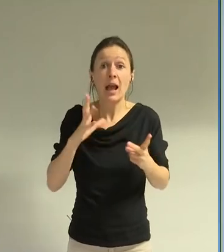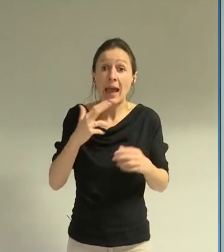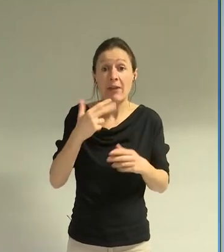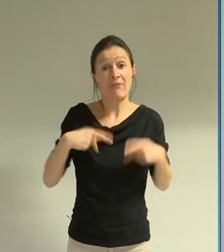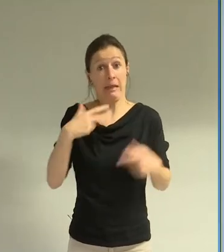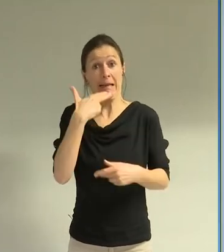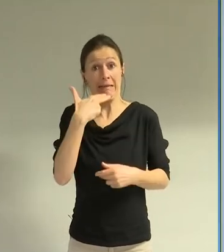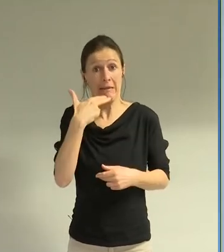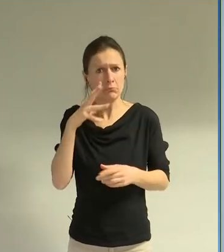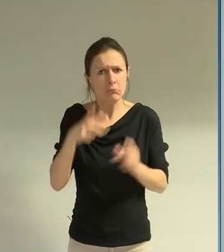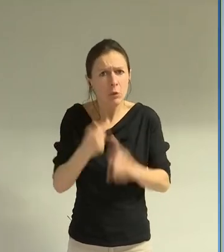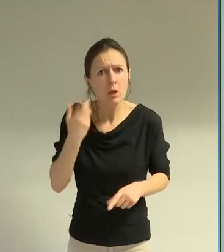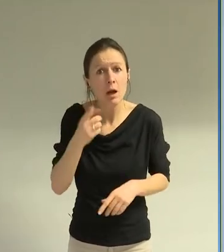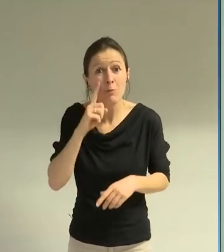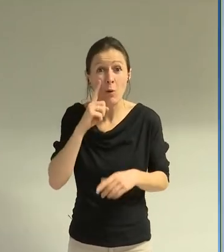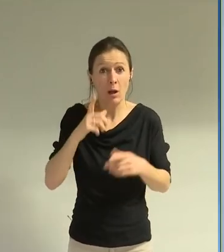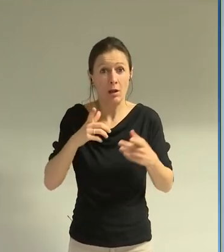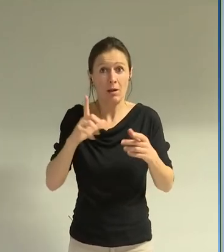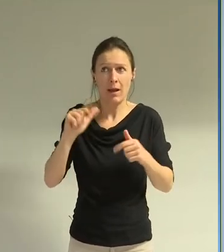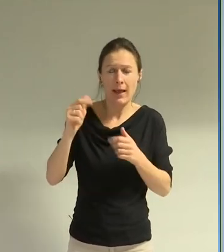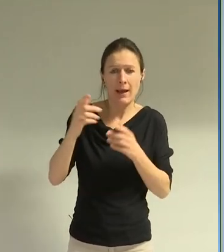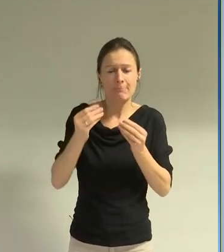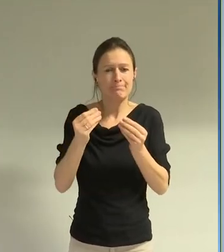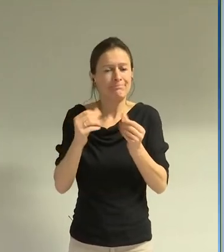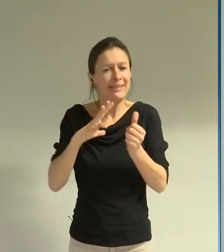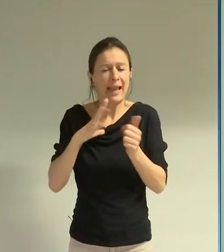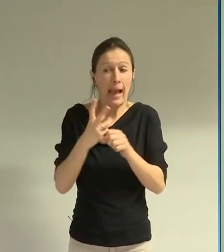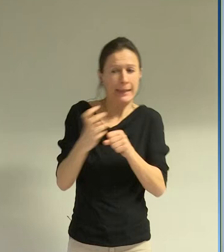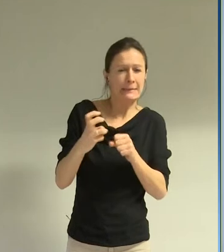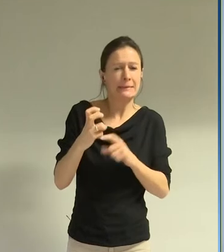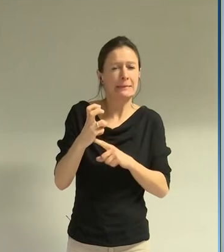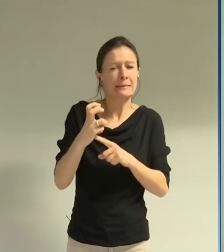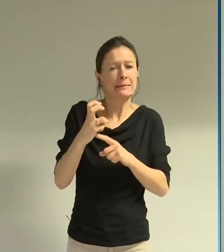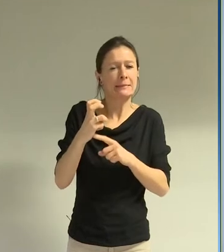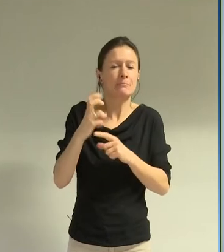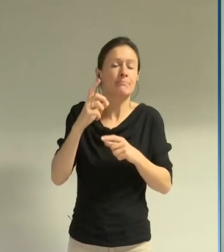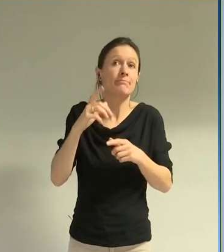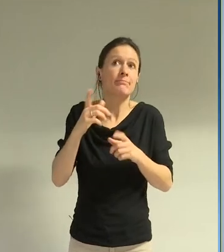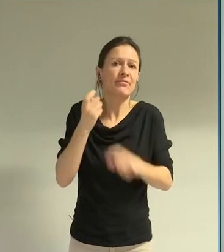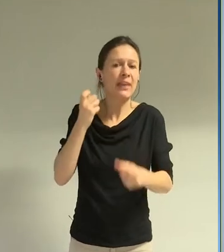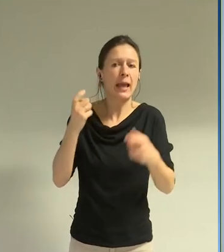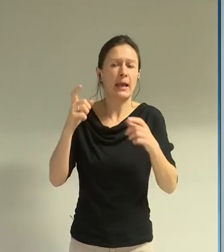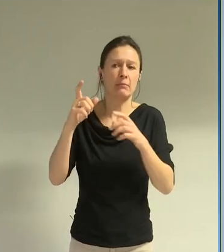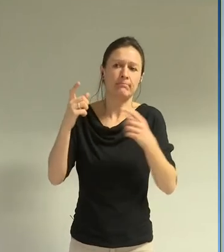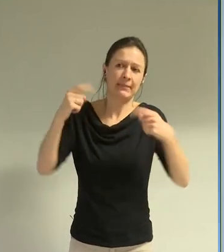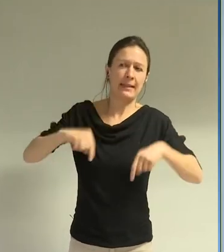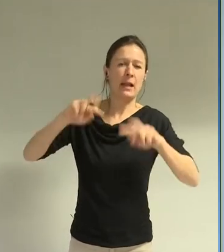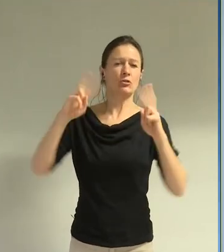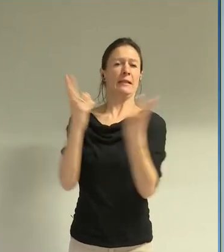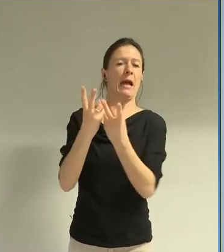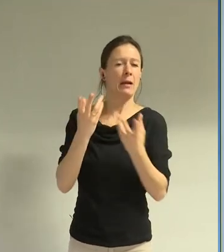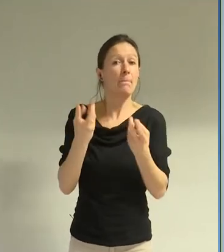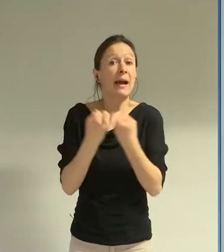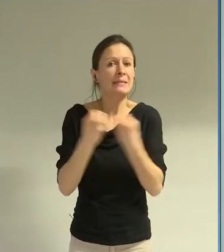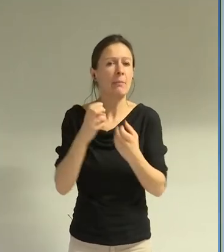structurelles sont là et c'est sur celle ci moins que j'aimerais vous entendre le e-commerce et les géants du web